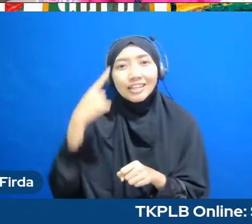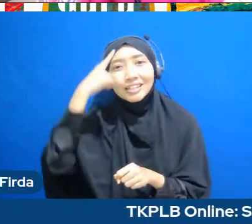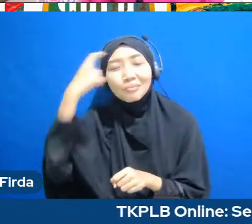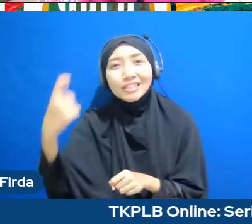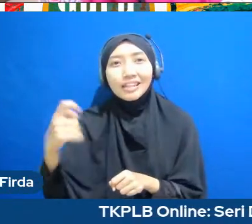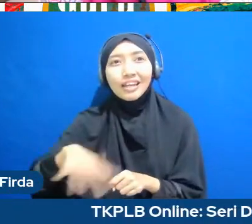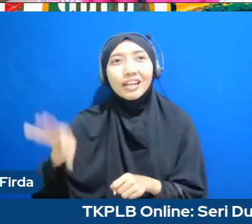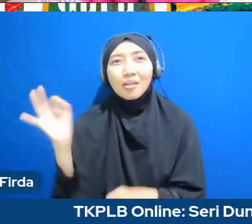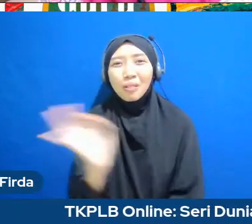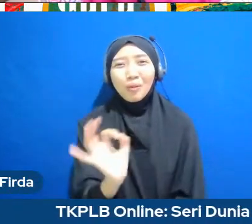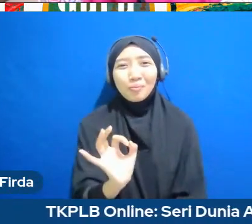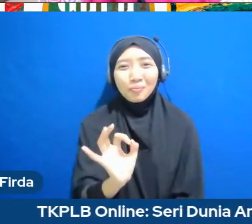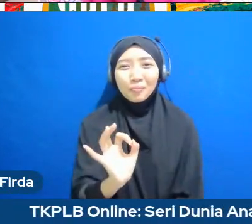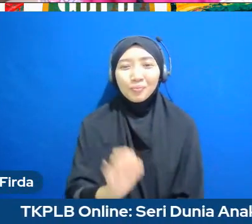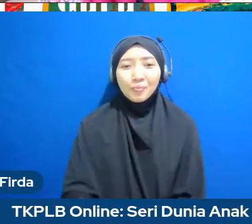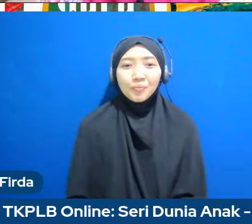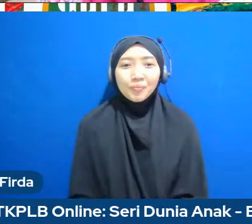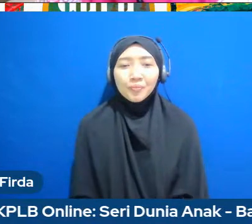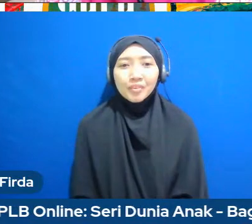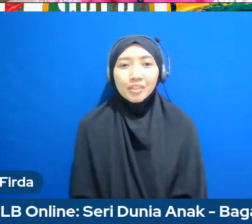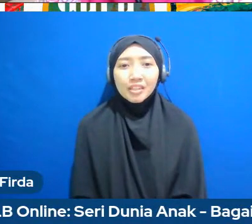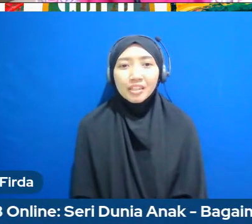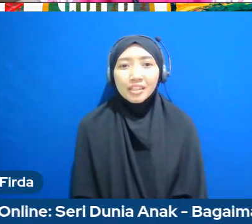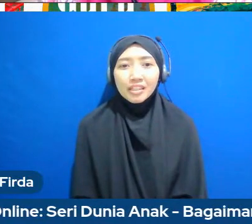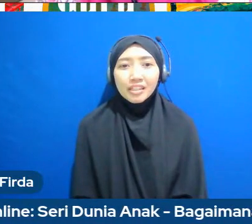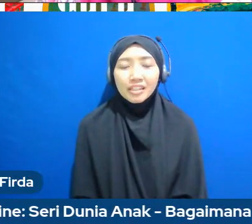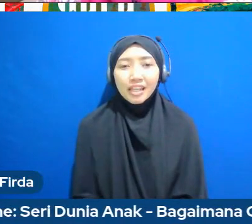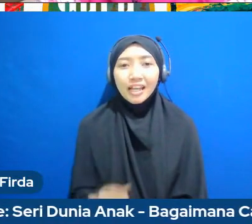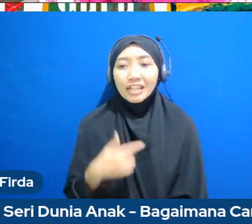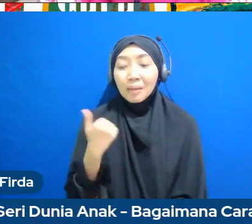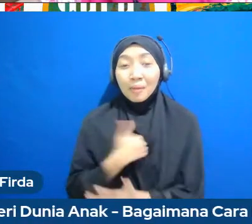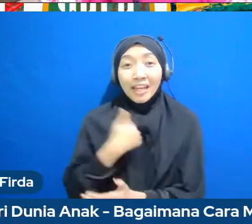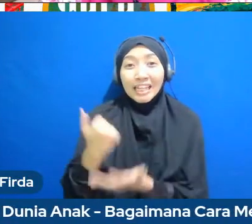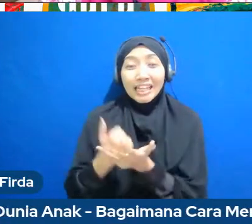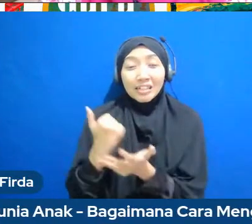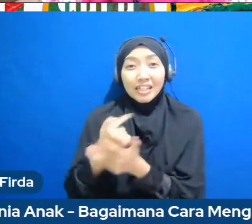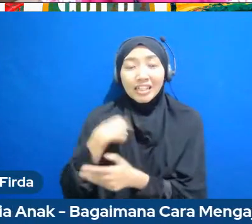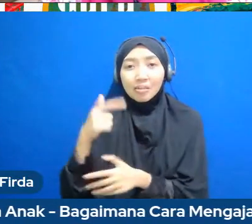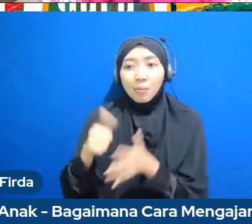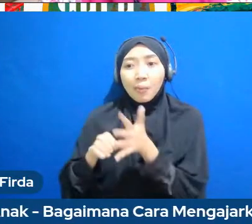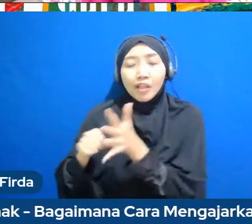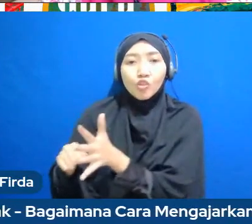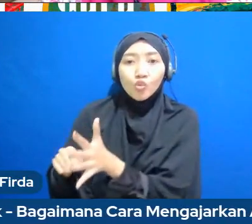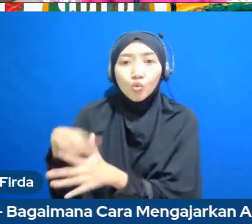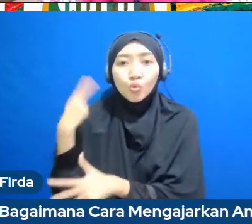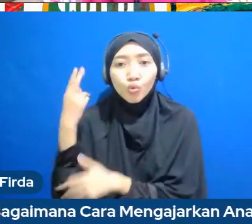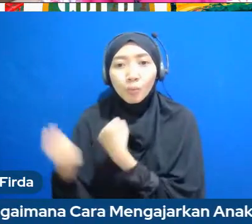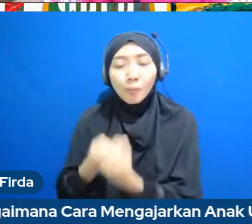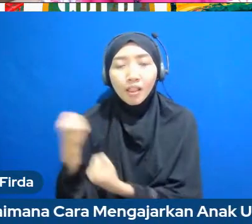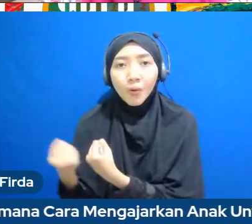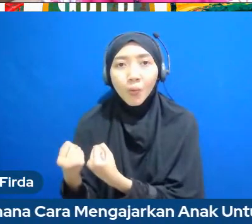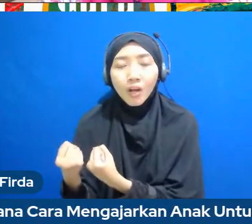Ya. Jadi kita belum dipercaya sama dia untuk membantu dia dalam melakukan